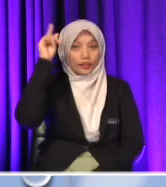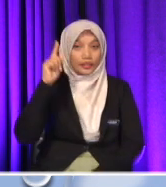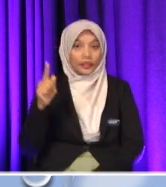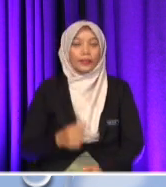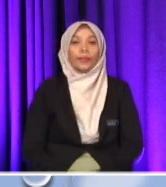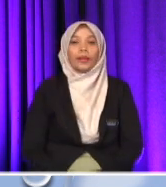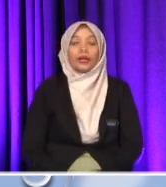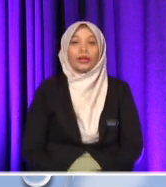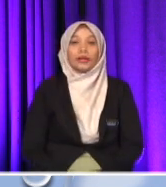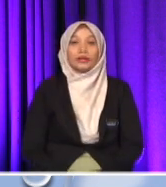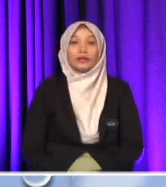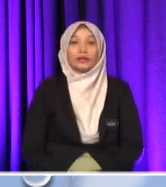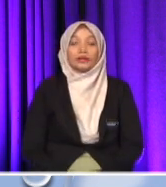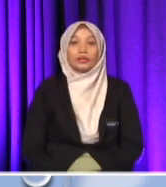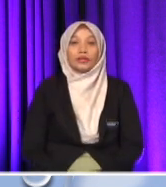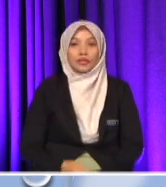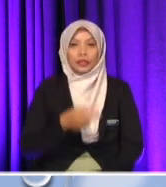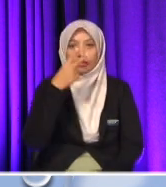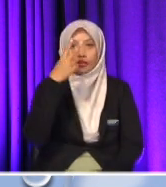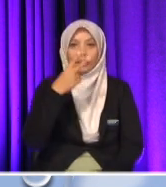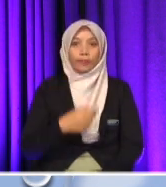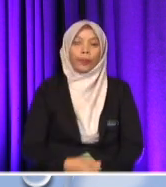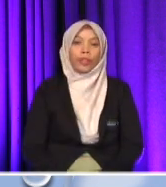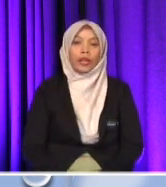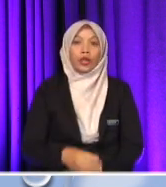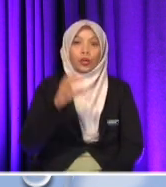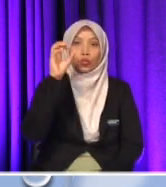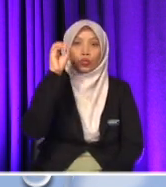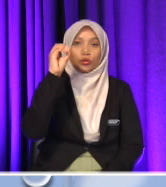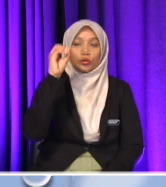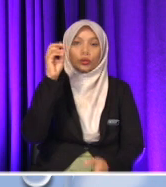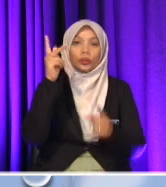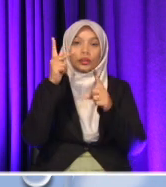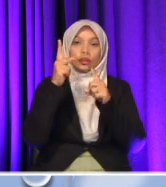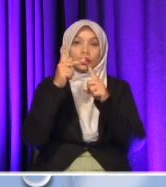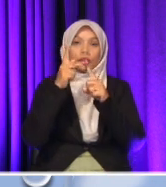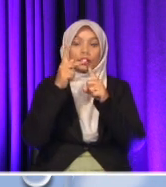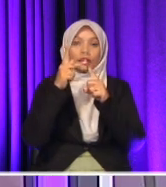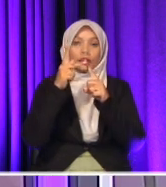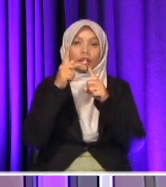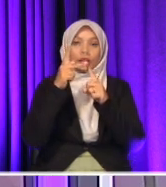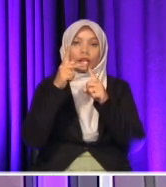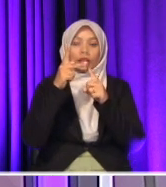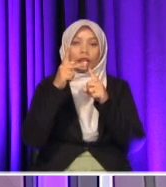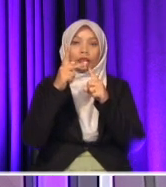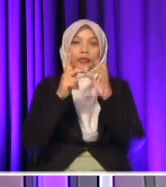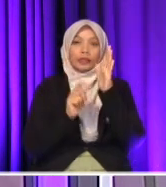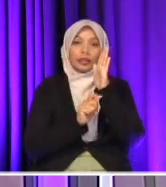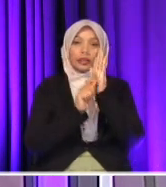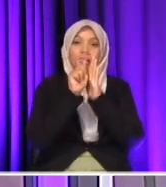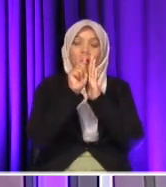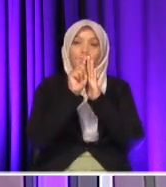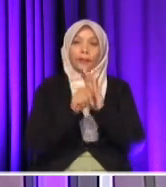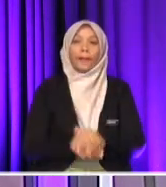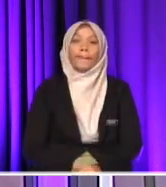Okey, untuk voltan puncak tadi kita tahu voltan puncak daripada 0 ke amplitude yang paling tinggilah, okay, ataupun